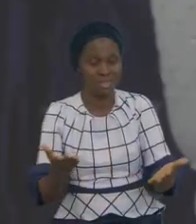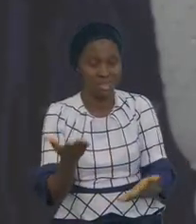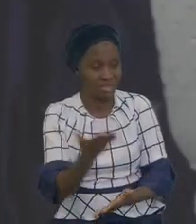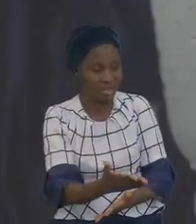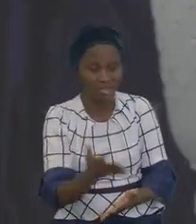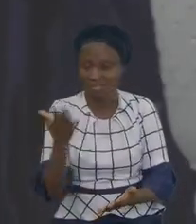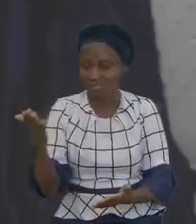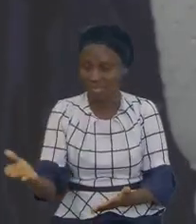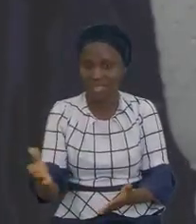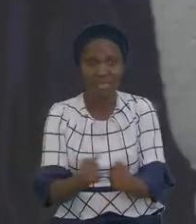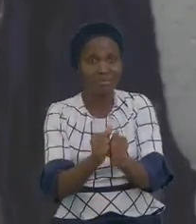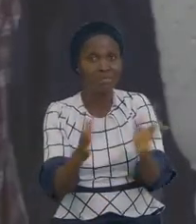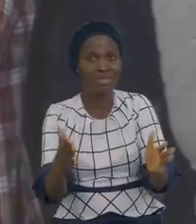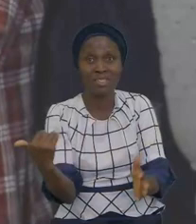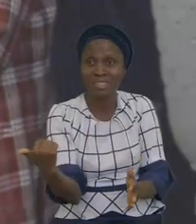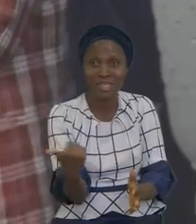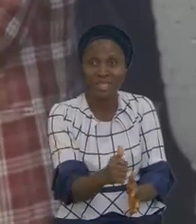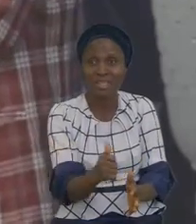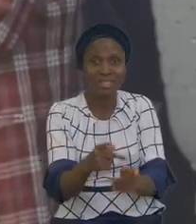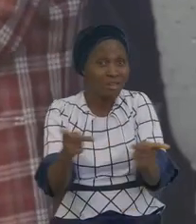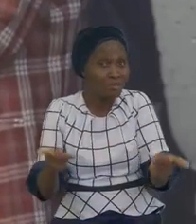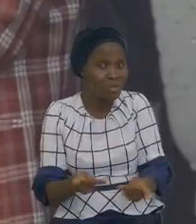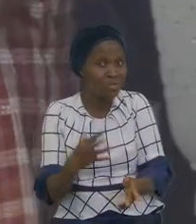lieu d'objectif, c'est assez.